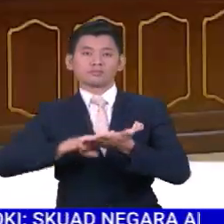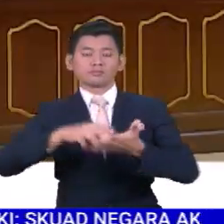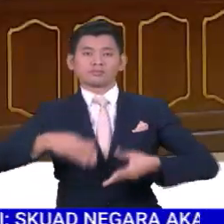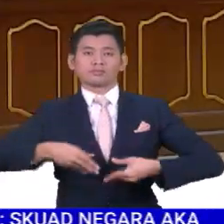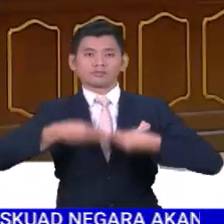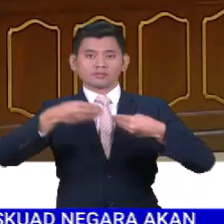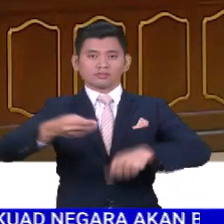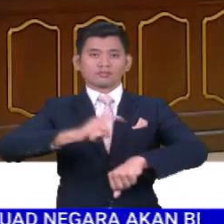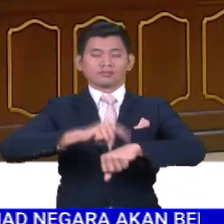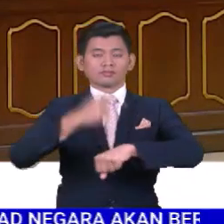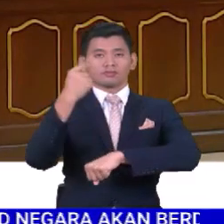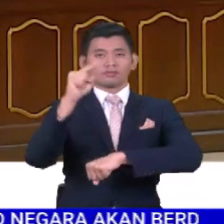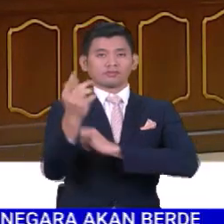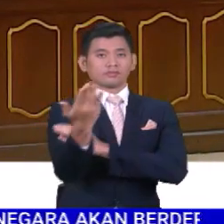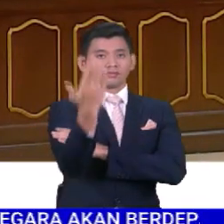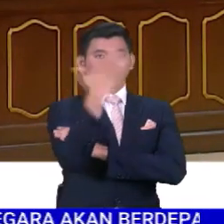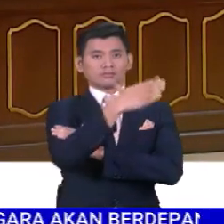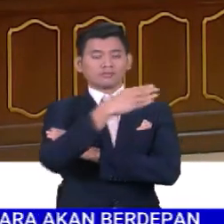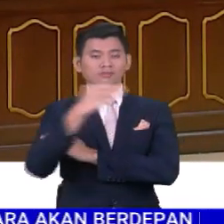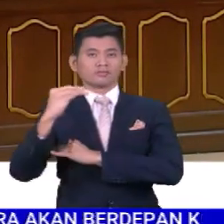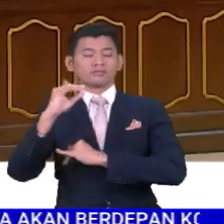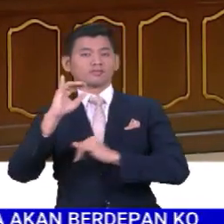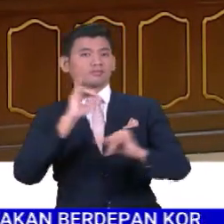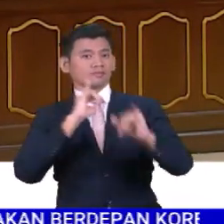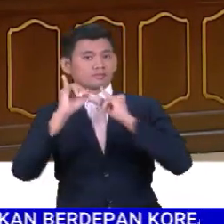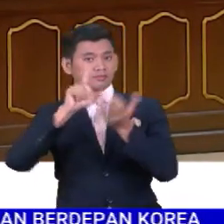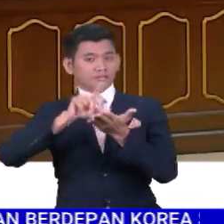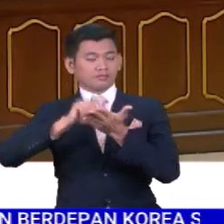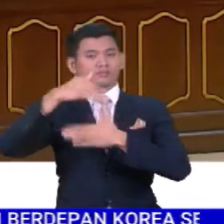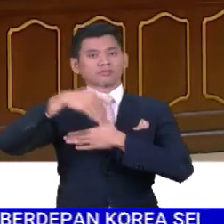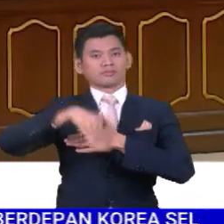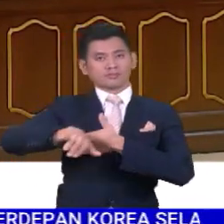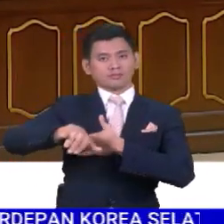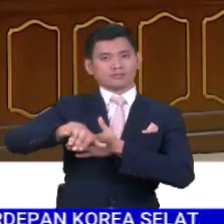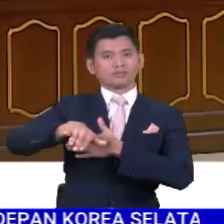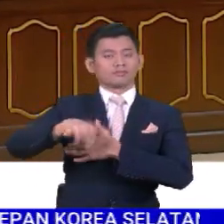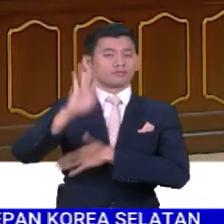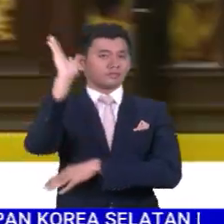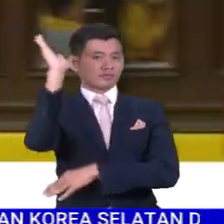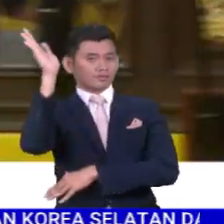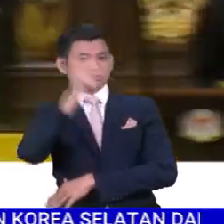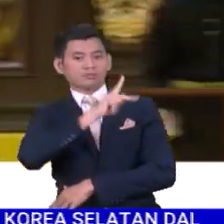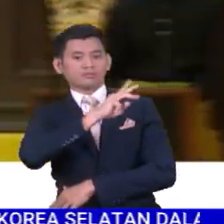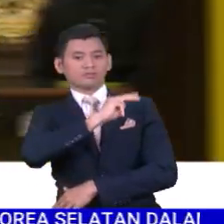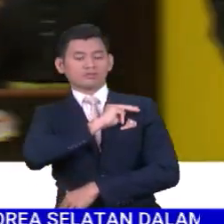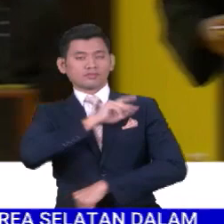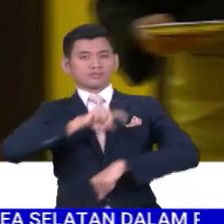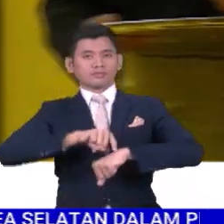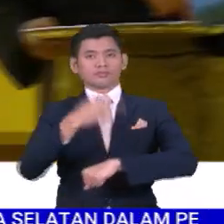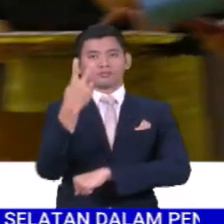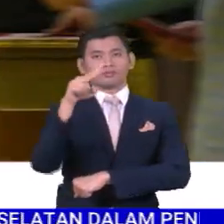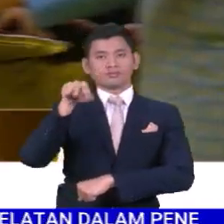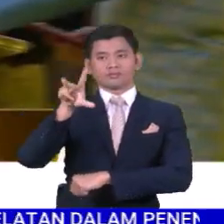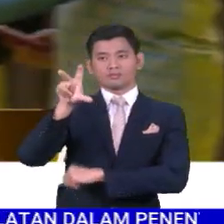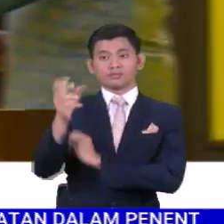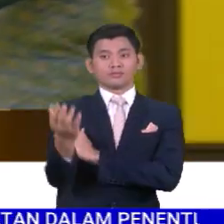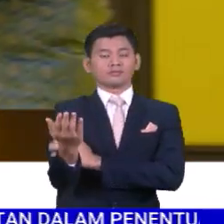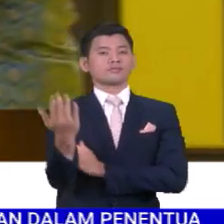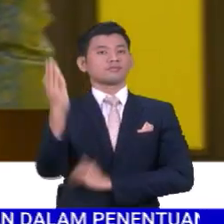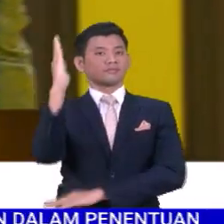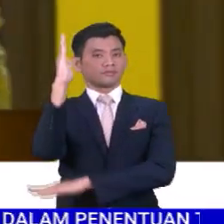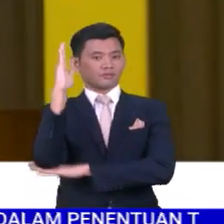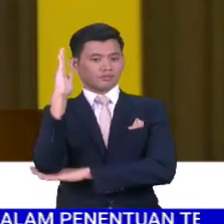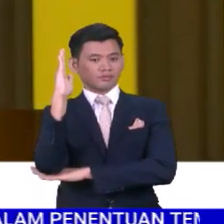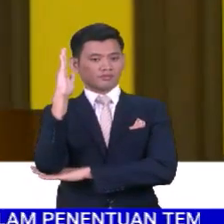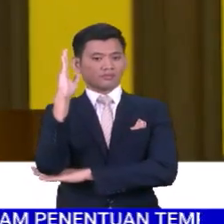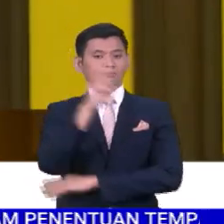pada 11 pagi diikuti sidang media selepas sesi Taklim itu pada 12.30 tengah hari menjadi kesehatan